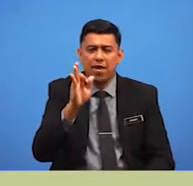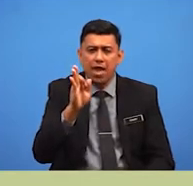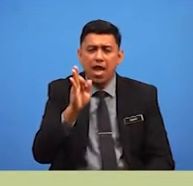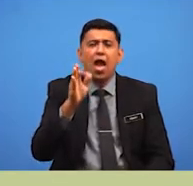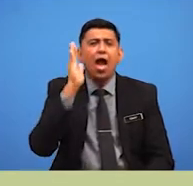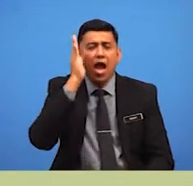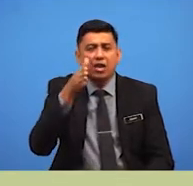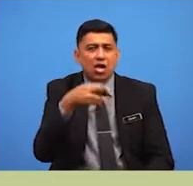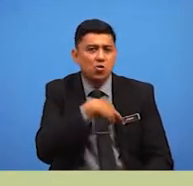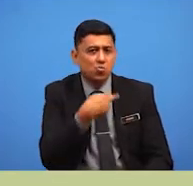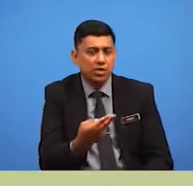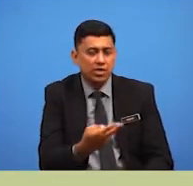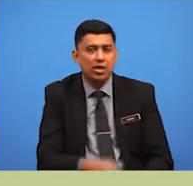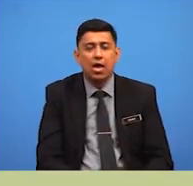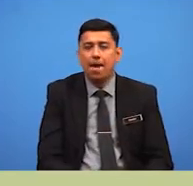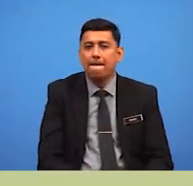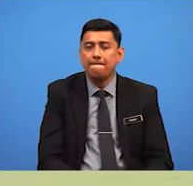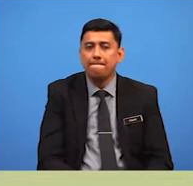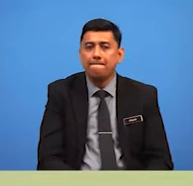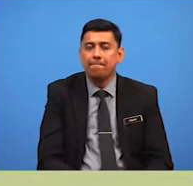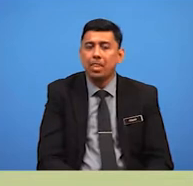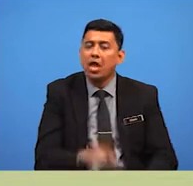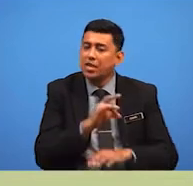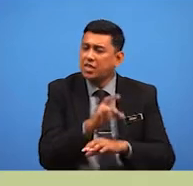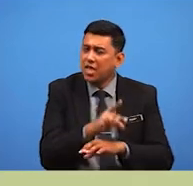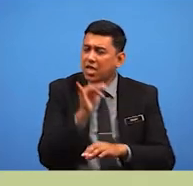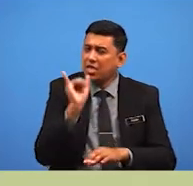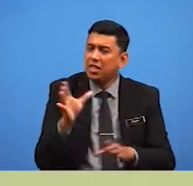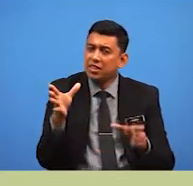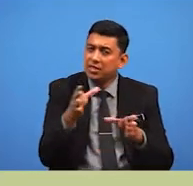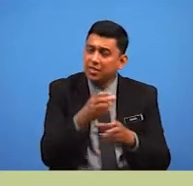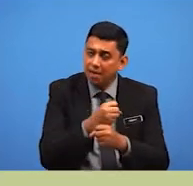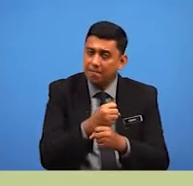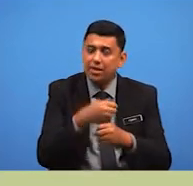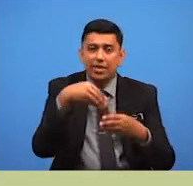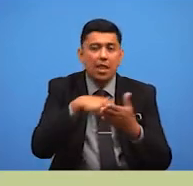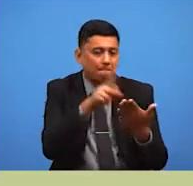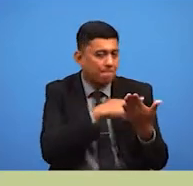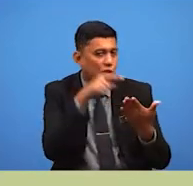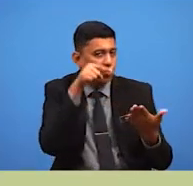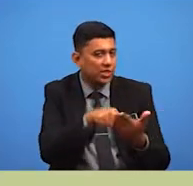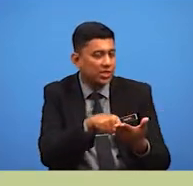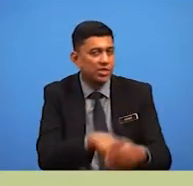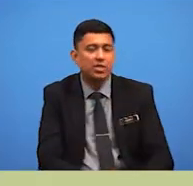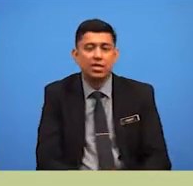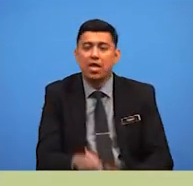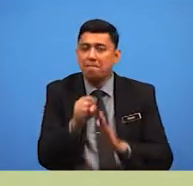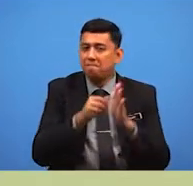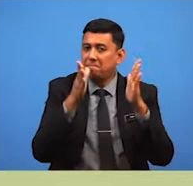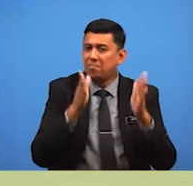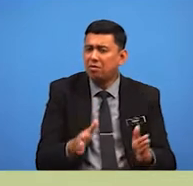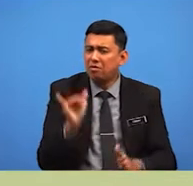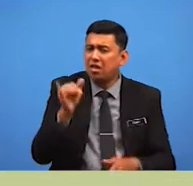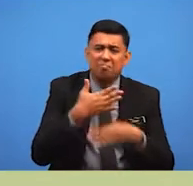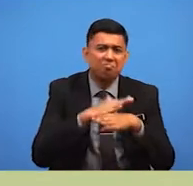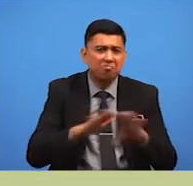masa. Seterusnya, nasihat yang terdapat dalam pantun ini ialah, seseorang